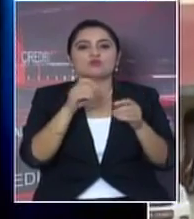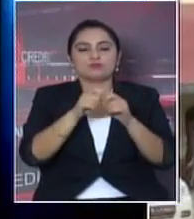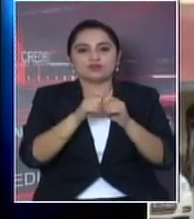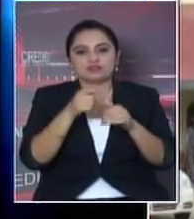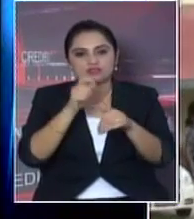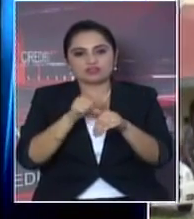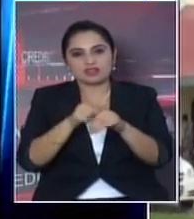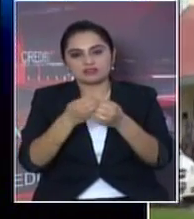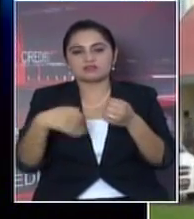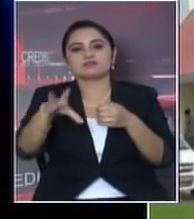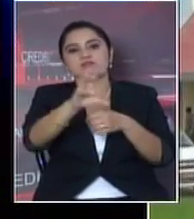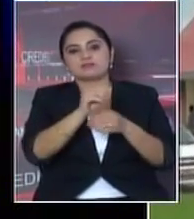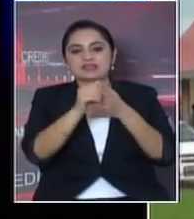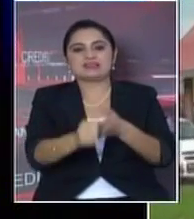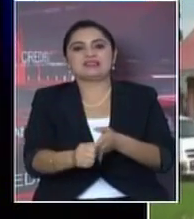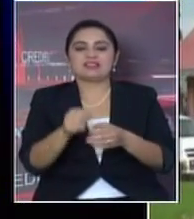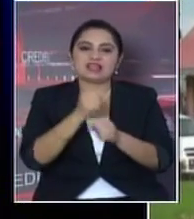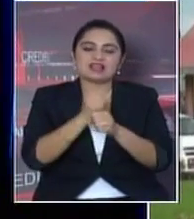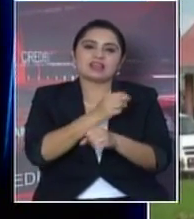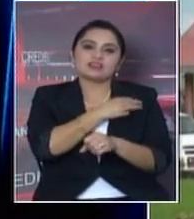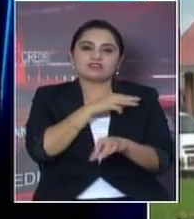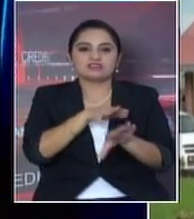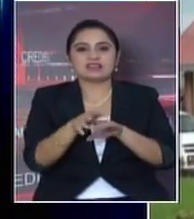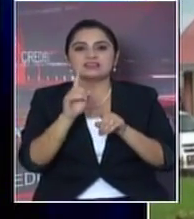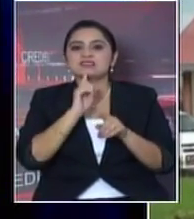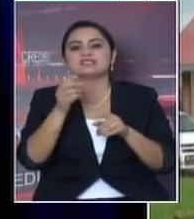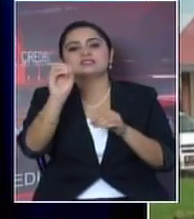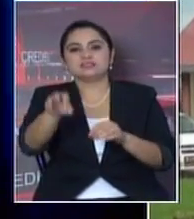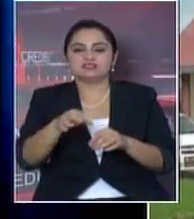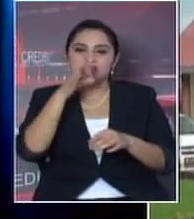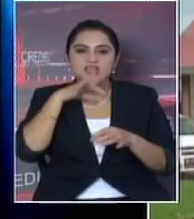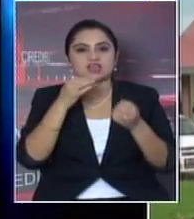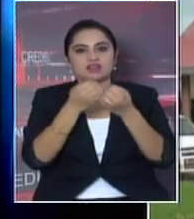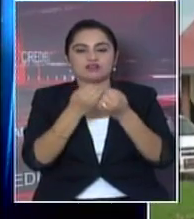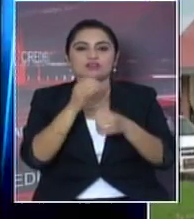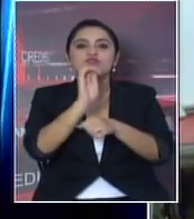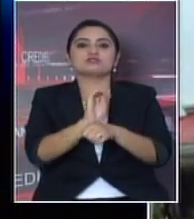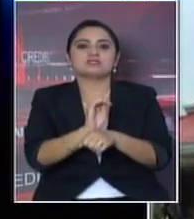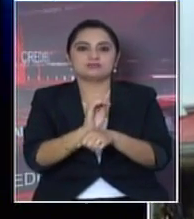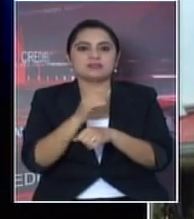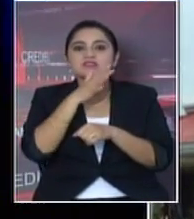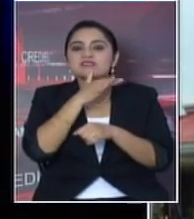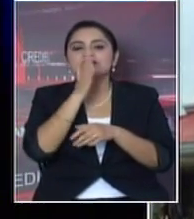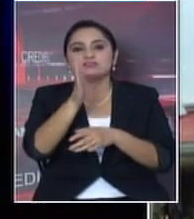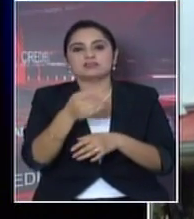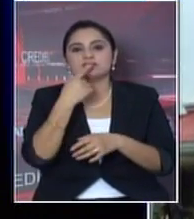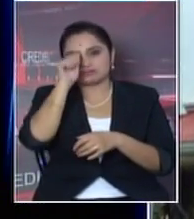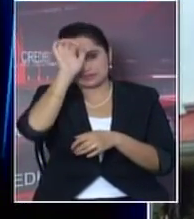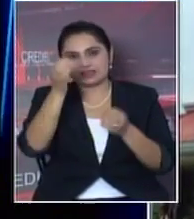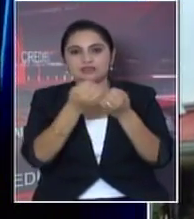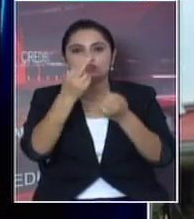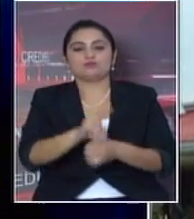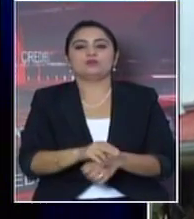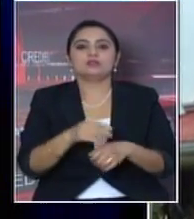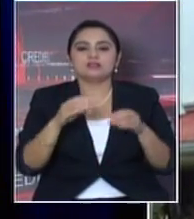सबै तहका नेता कार्यकर्तालाई निर्देशन दिने निर्णय गरेको सचिव कृष्णगोपाल श्रेष्ठले जानकारी दिनुभयो।